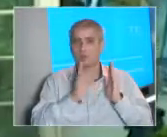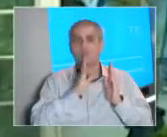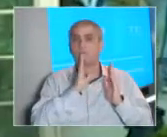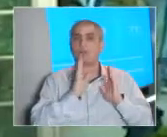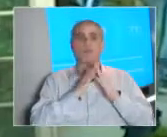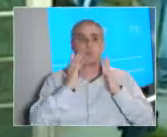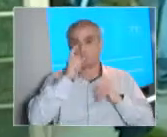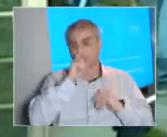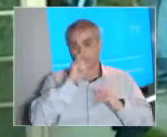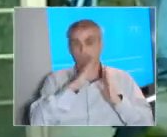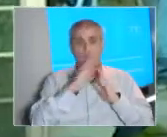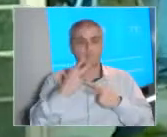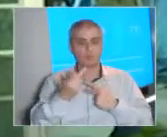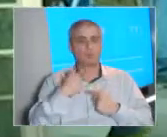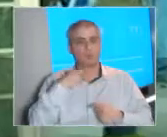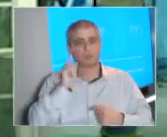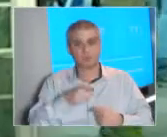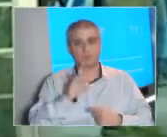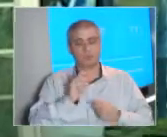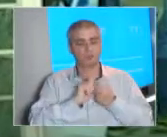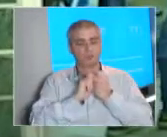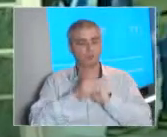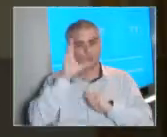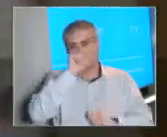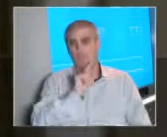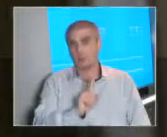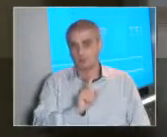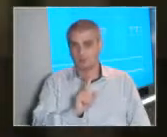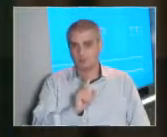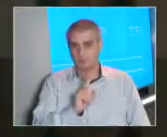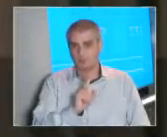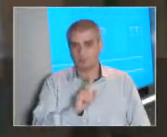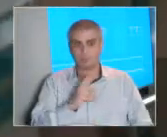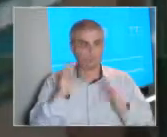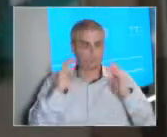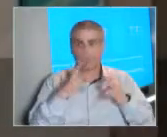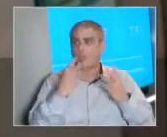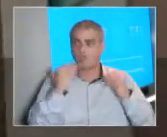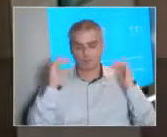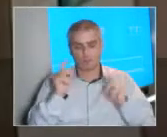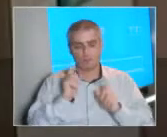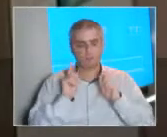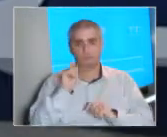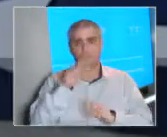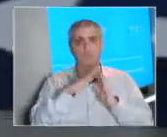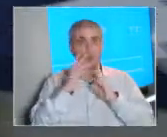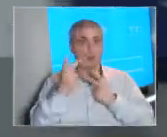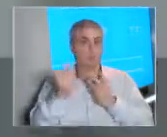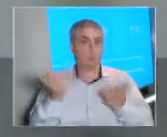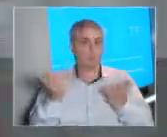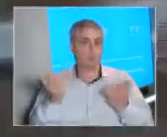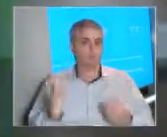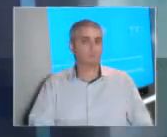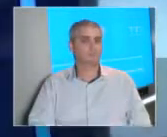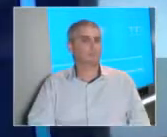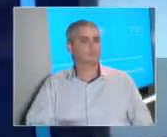חמורה מאוד של זיהומים בבתי חולים, אנחנו צריכים ללכת גם לשינוי פרדיגמה, באומס בבתי, הרבה פחות אנשים צריכים להגיע לבתי חולים. אירוע